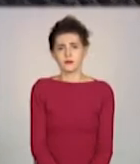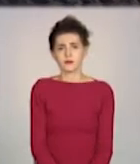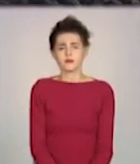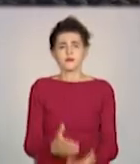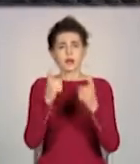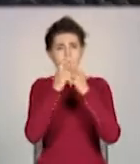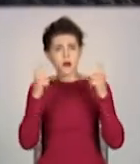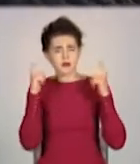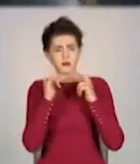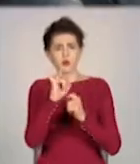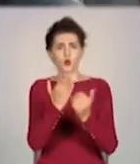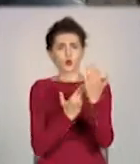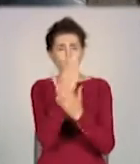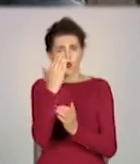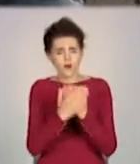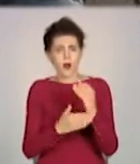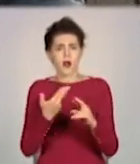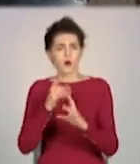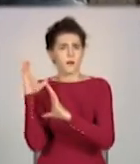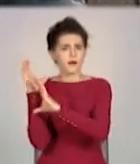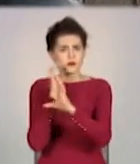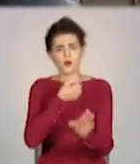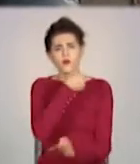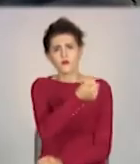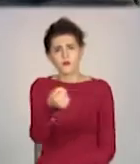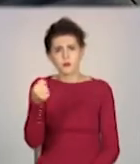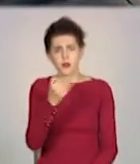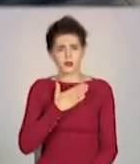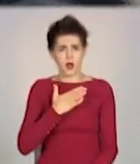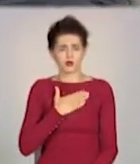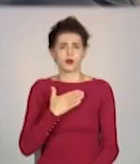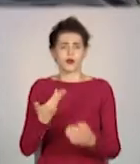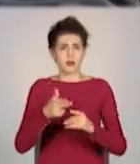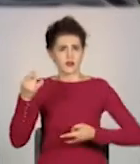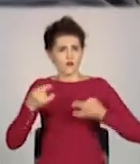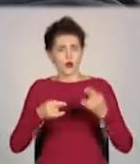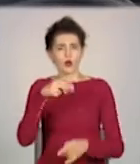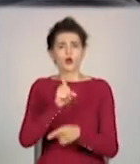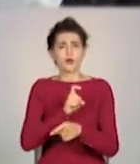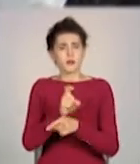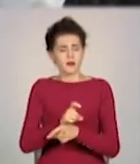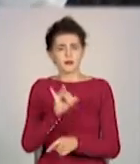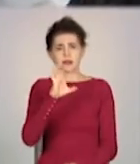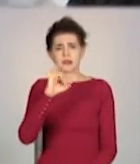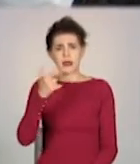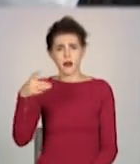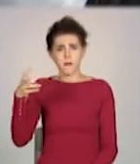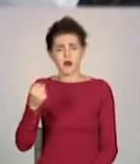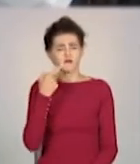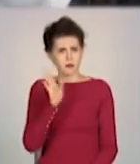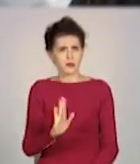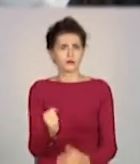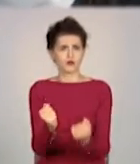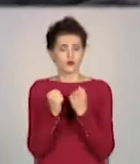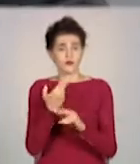У масках і рукавичках оператори та кореспонденти телеканалів «Сігма» і «Донбас» на зйомках захищені. Валерія